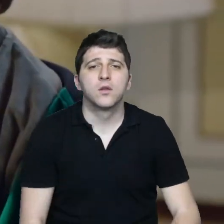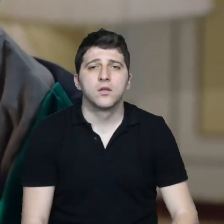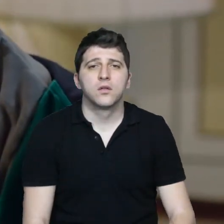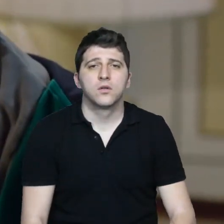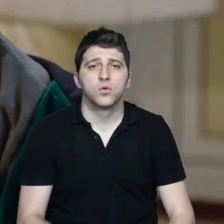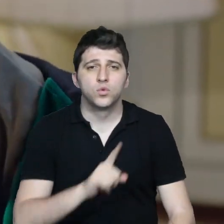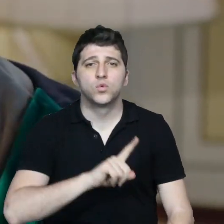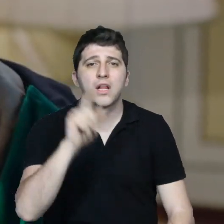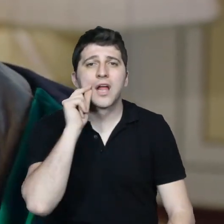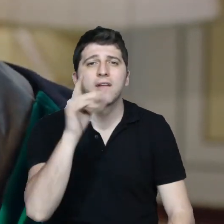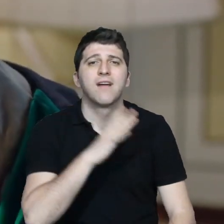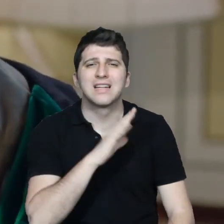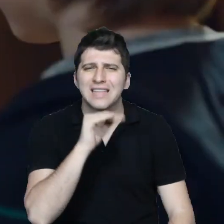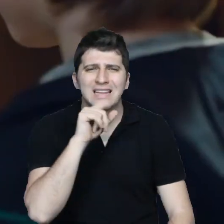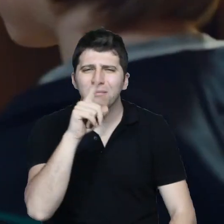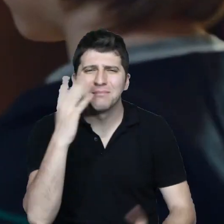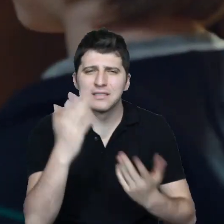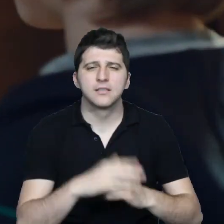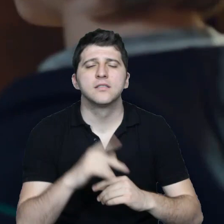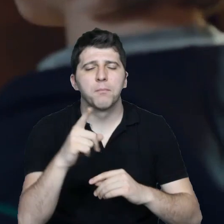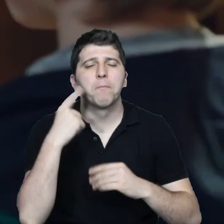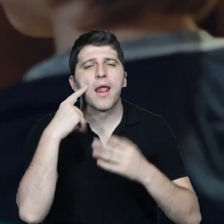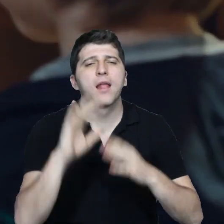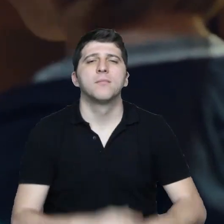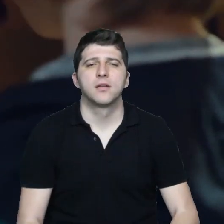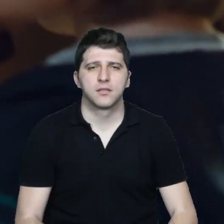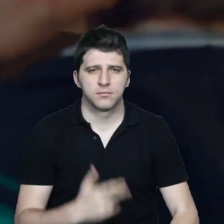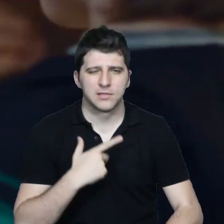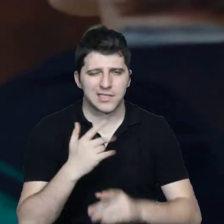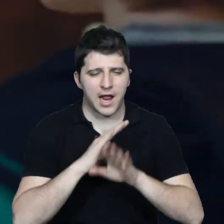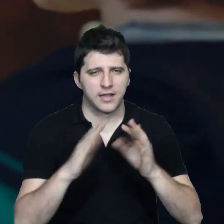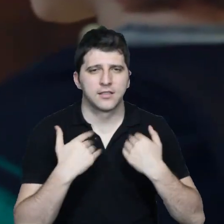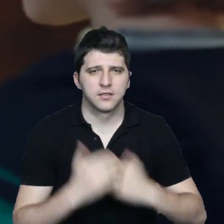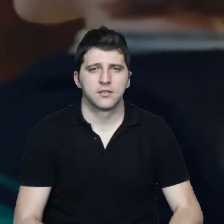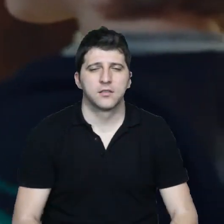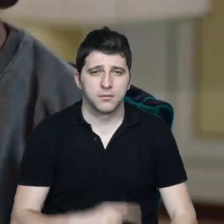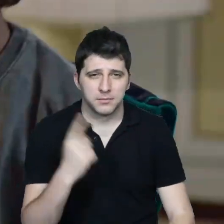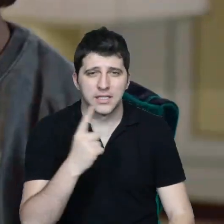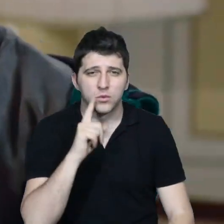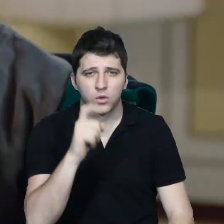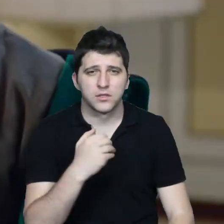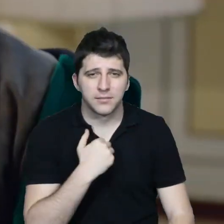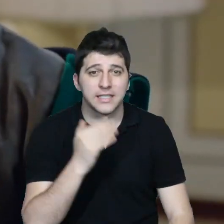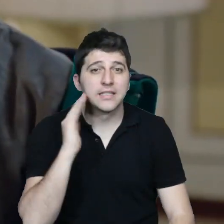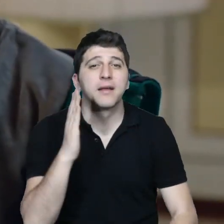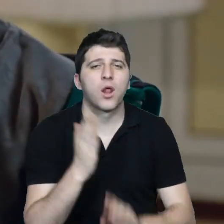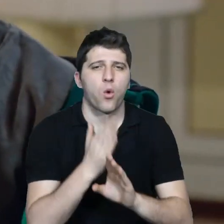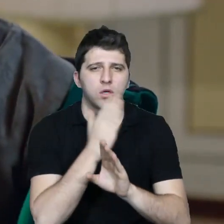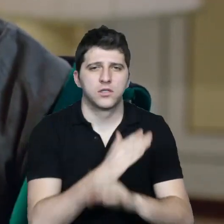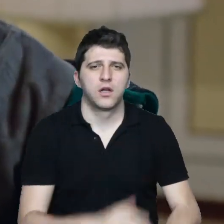o adam var. Deden mi neymiş? Sen merak etme, biz o işi hallettik. Bir şey daha soracağım gitmeden